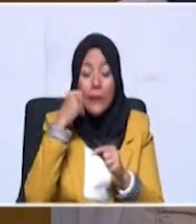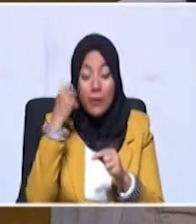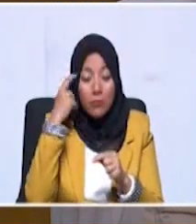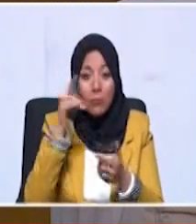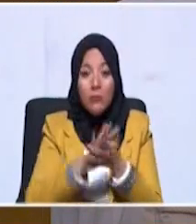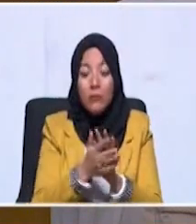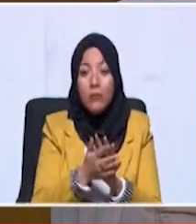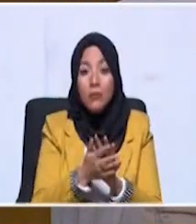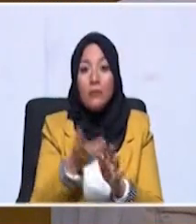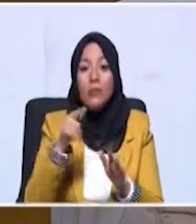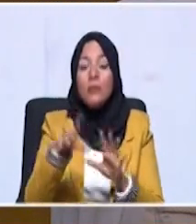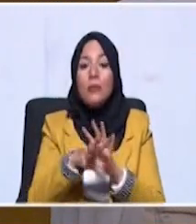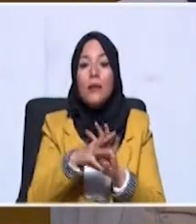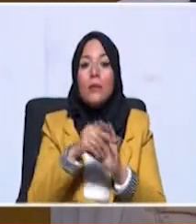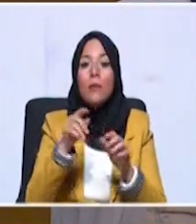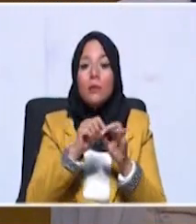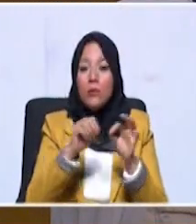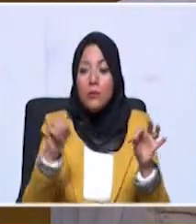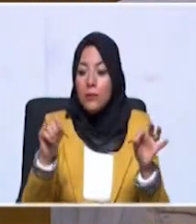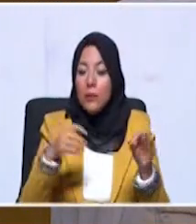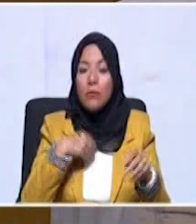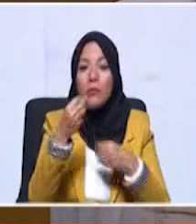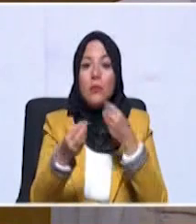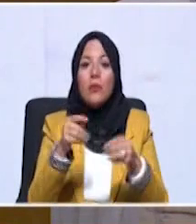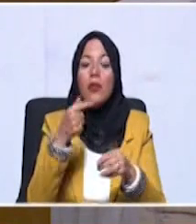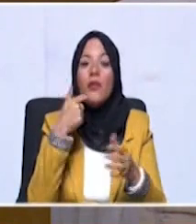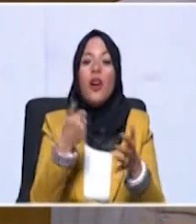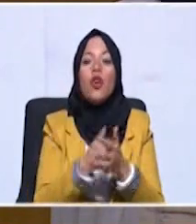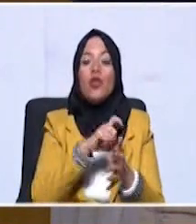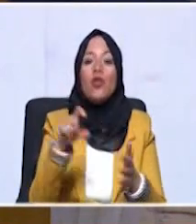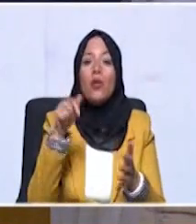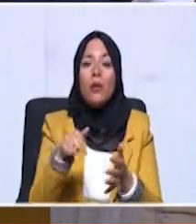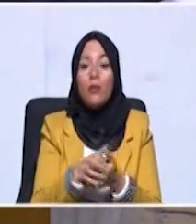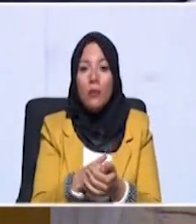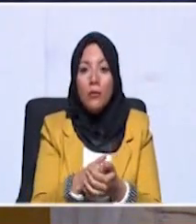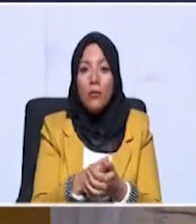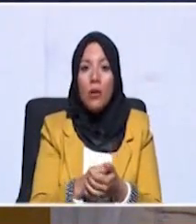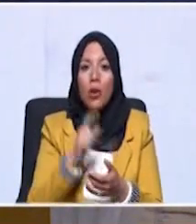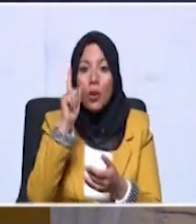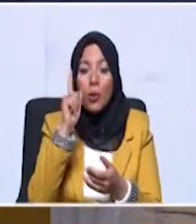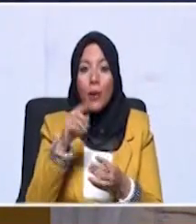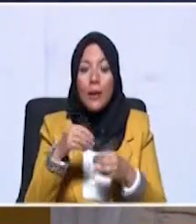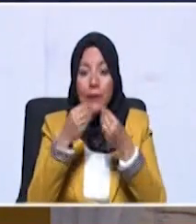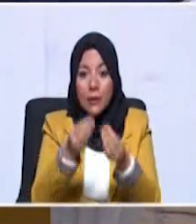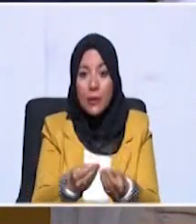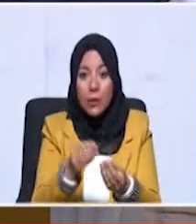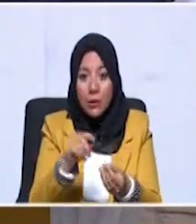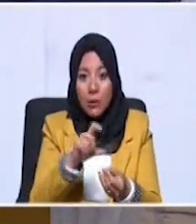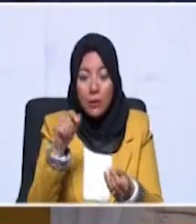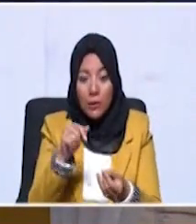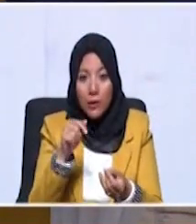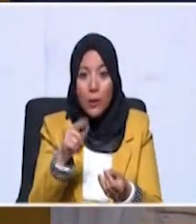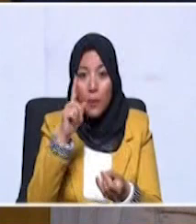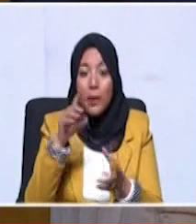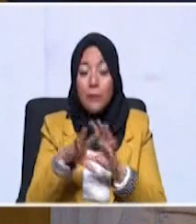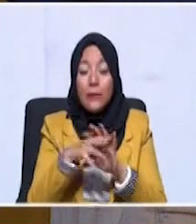هو الرأي الراجح إن ليلة القدر اللي بيحصل فيها الكلام ده اللي هي في آخر شهر رمضان. لكن هؤلاء الذين ذهبوا إلى هذا الرأي عدد من